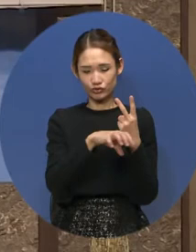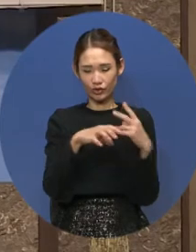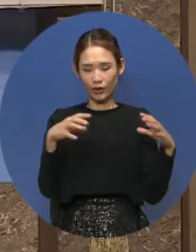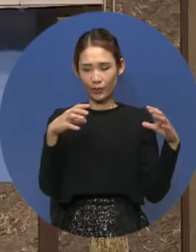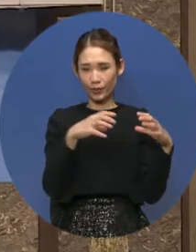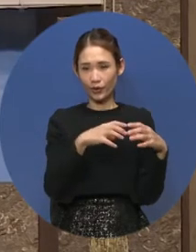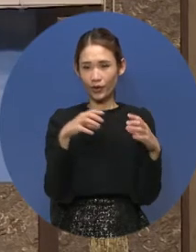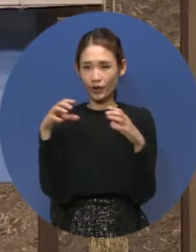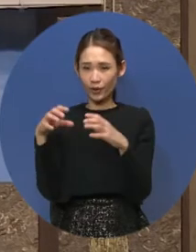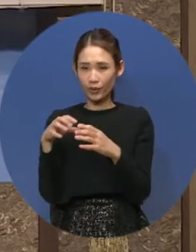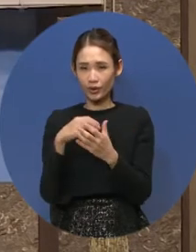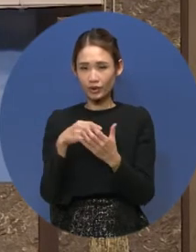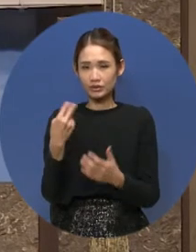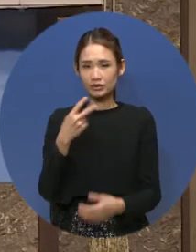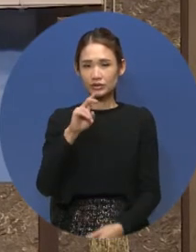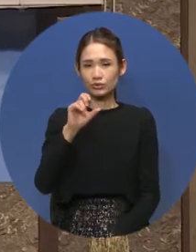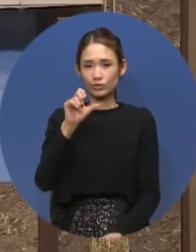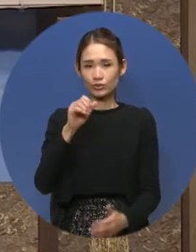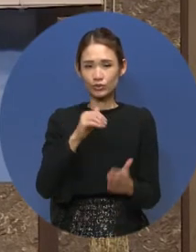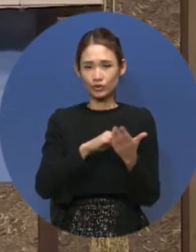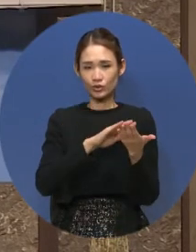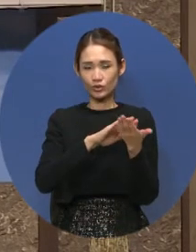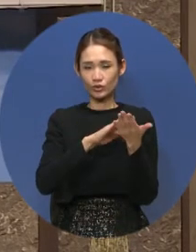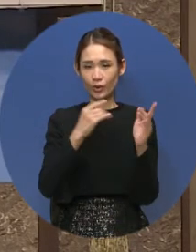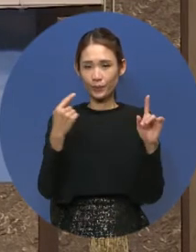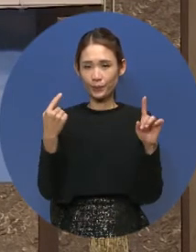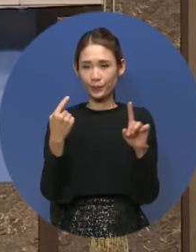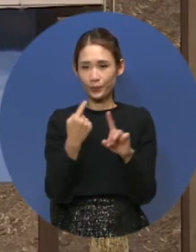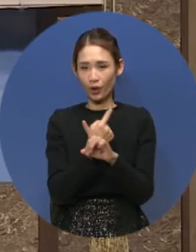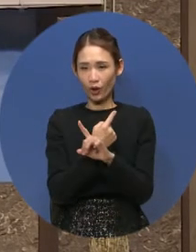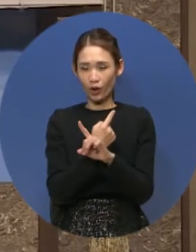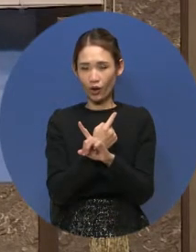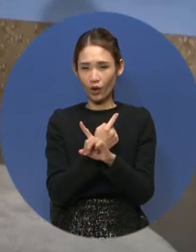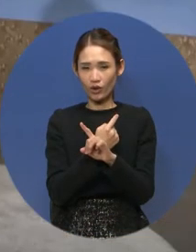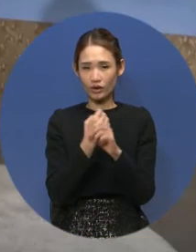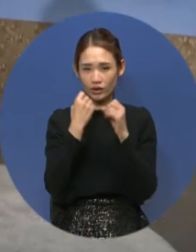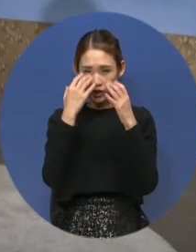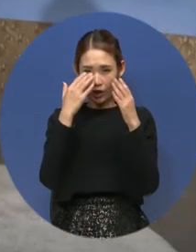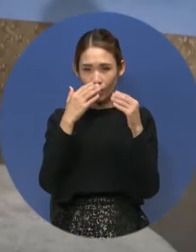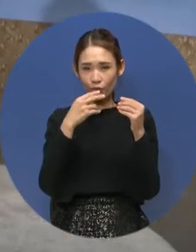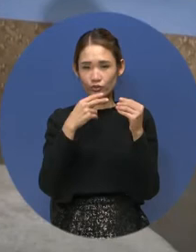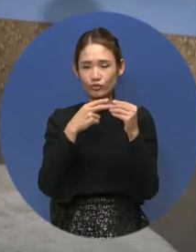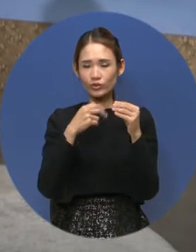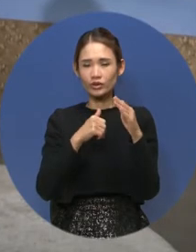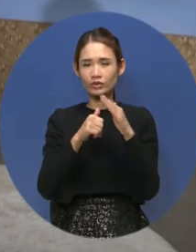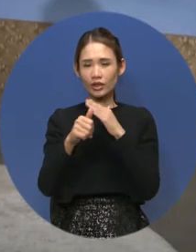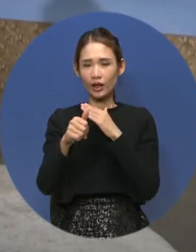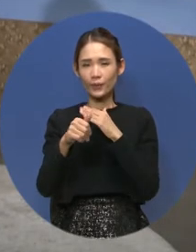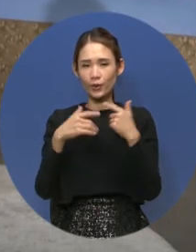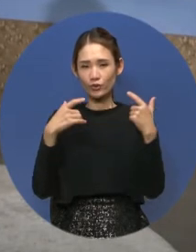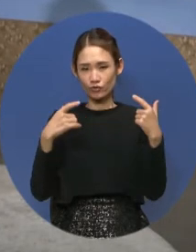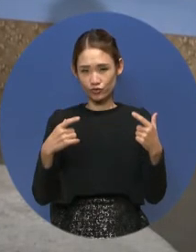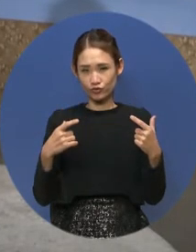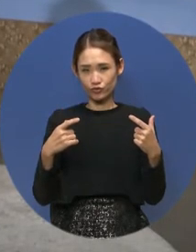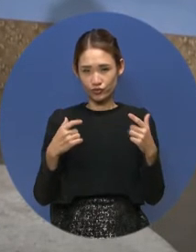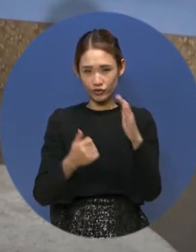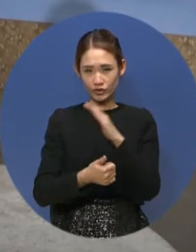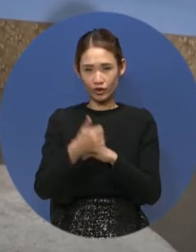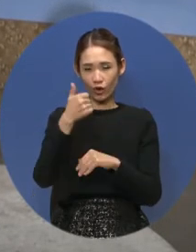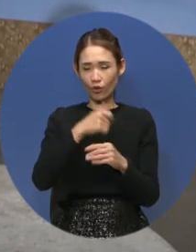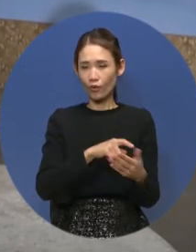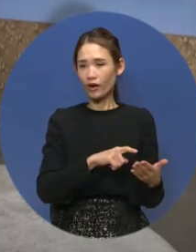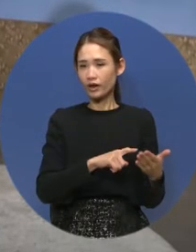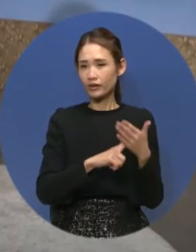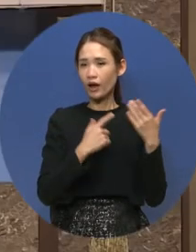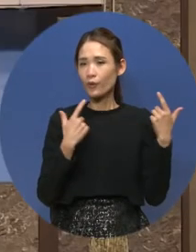그 2025년 후에 변화가 되면 영동포가 새로운 제2의 르네상스가 되는 대표적인 성과가 될 거라고